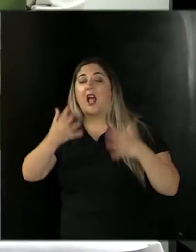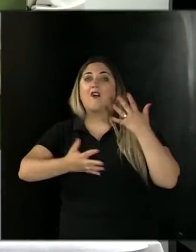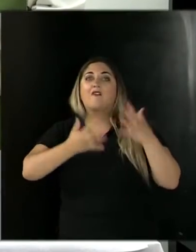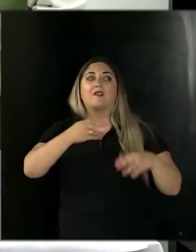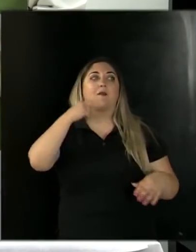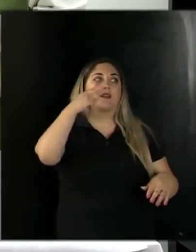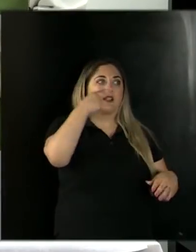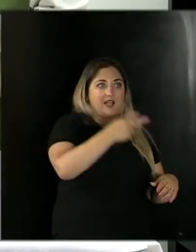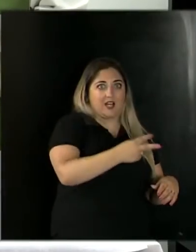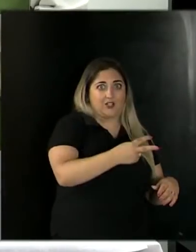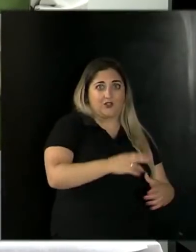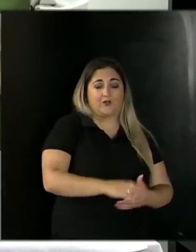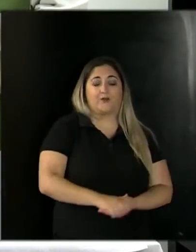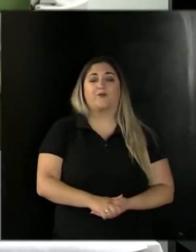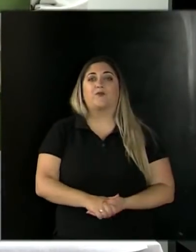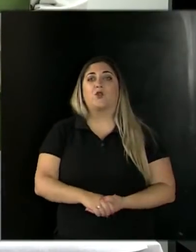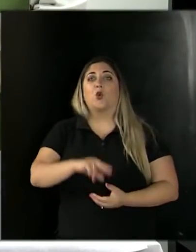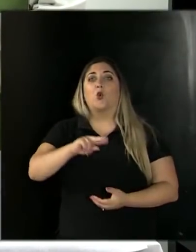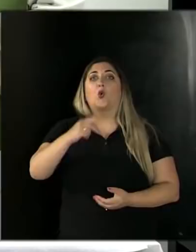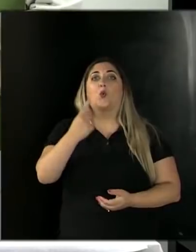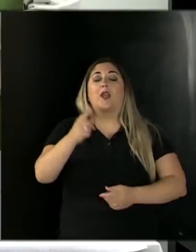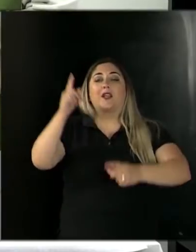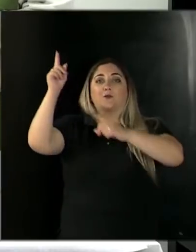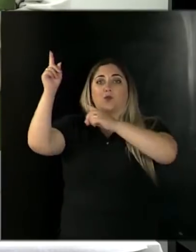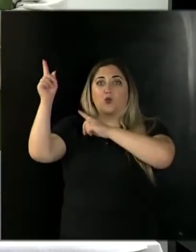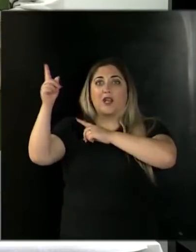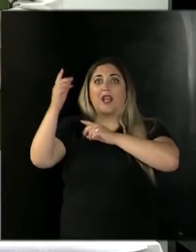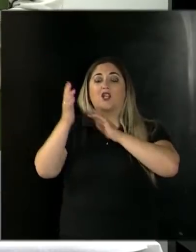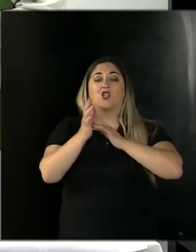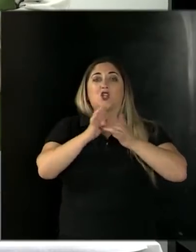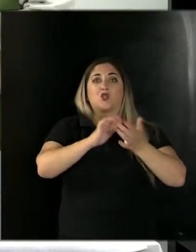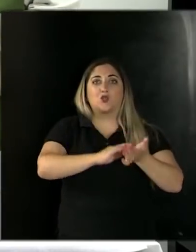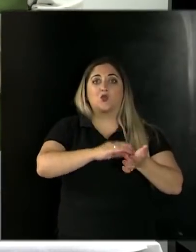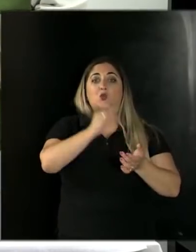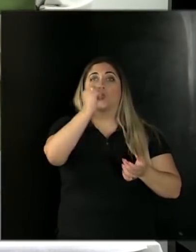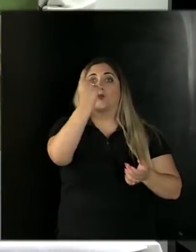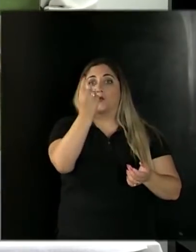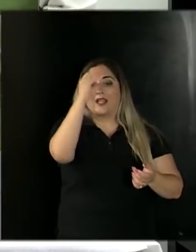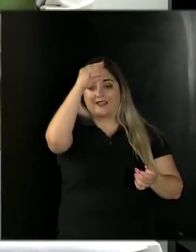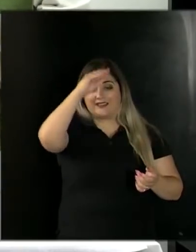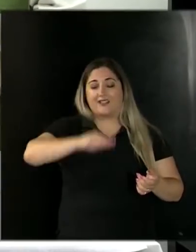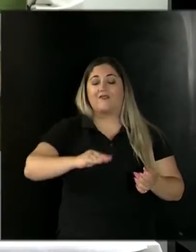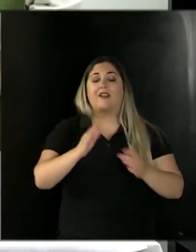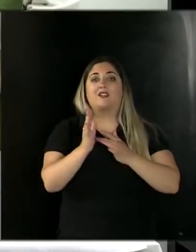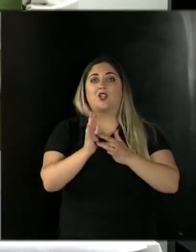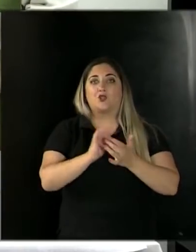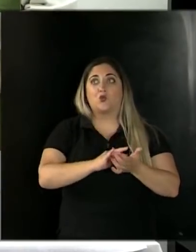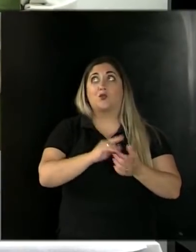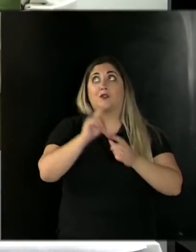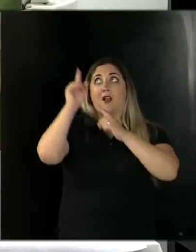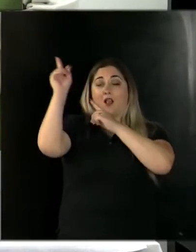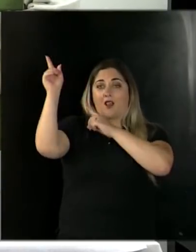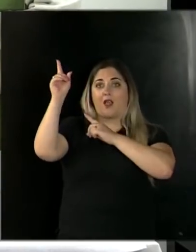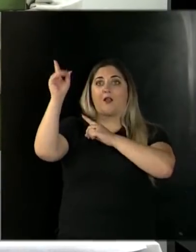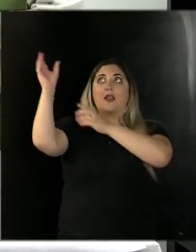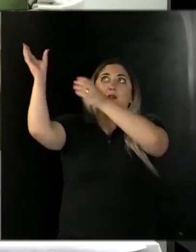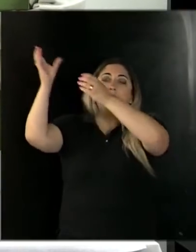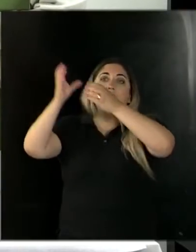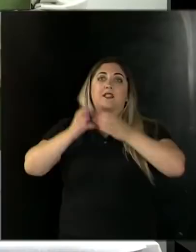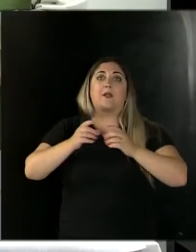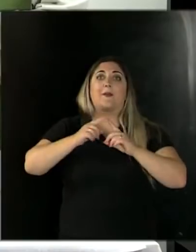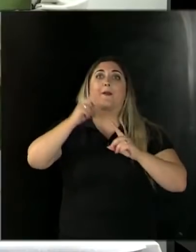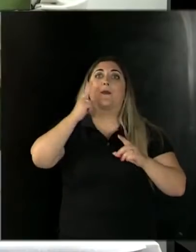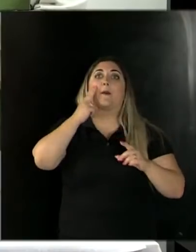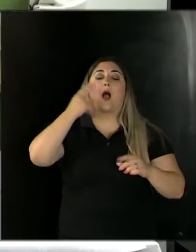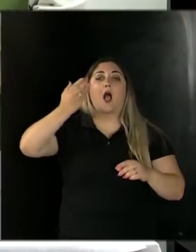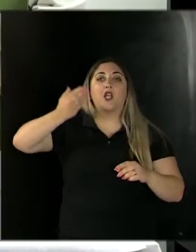u dak li ma jidirx. U f'mlej wieħed Ġesu Kristu iben waħdini ta' Alla, imnissel